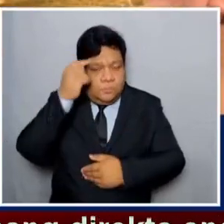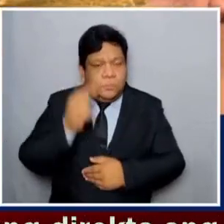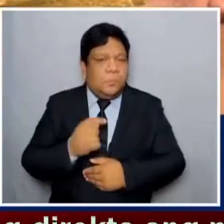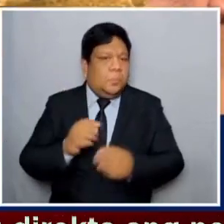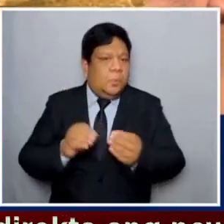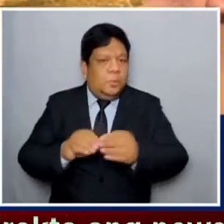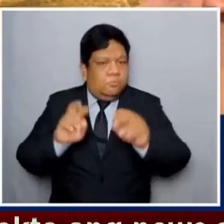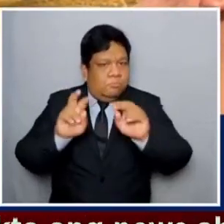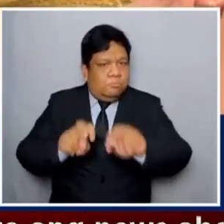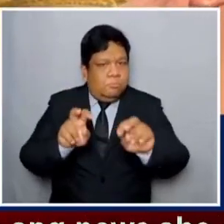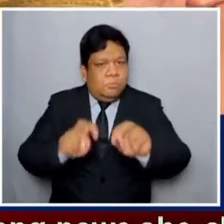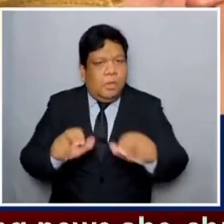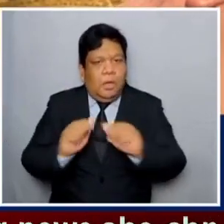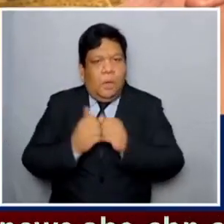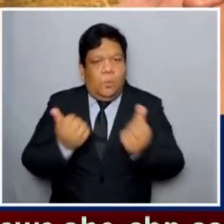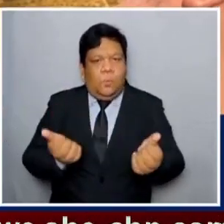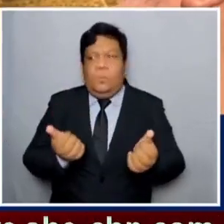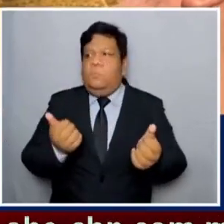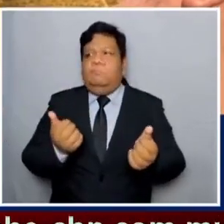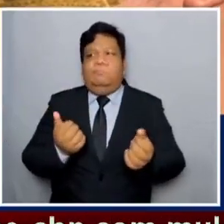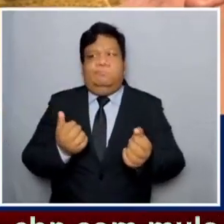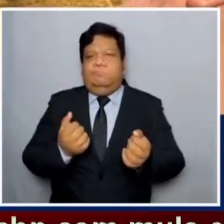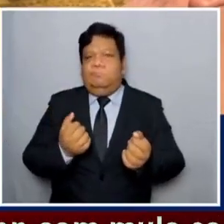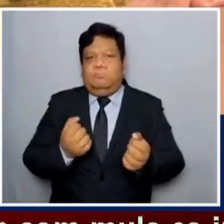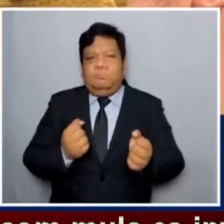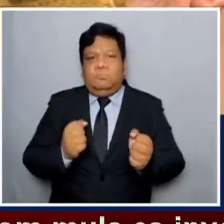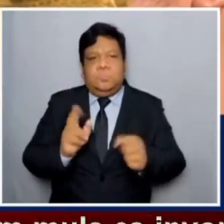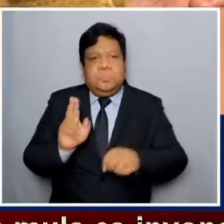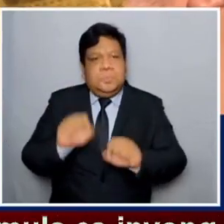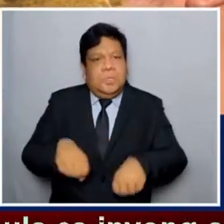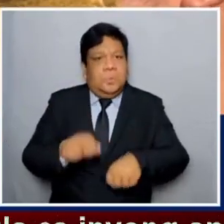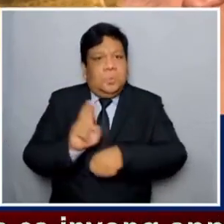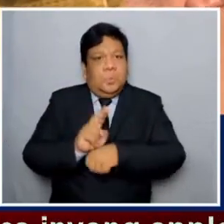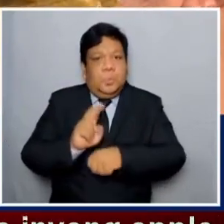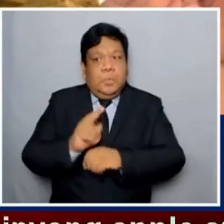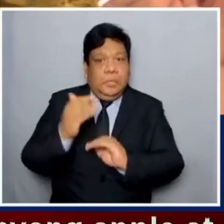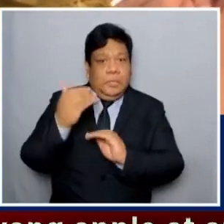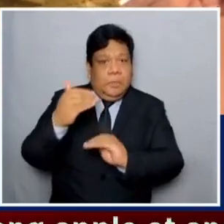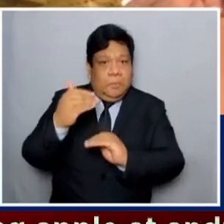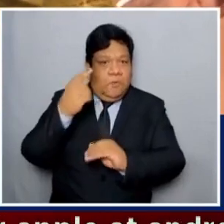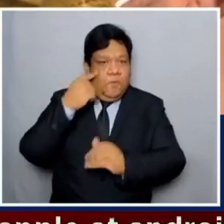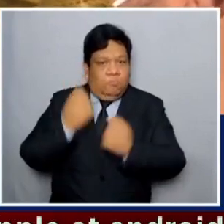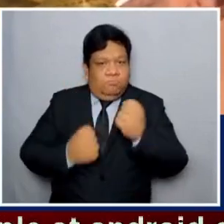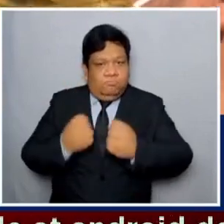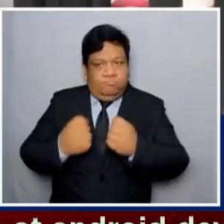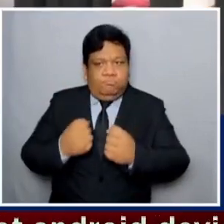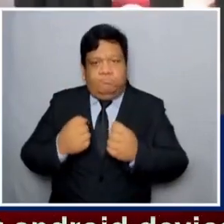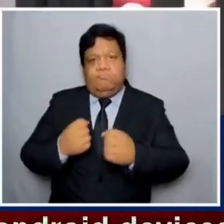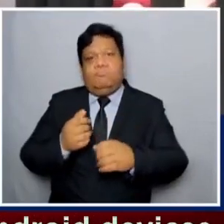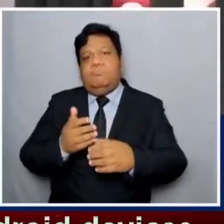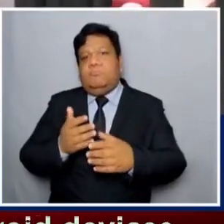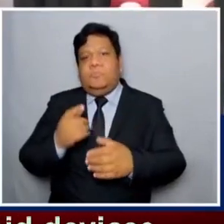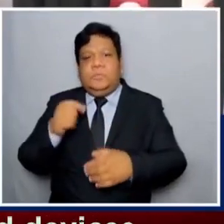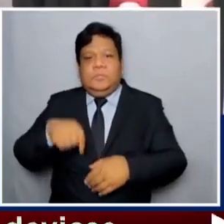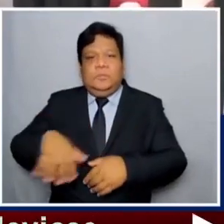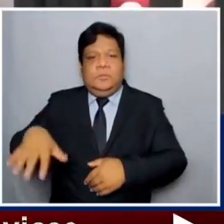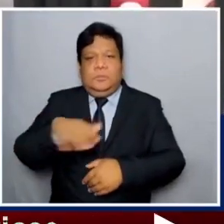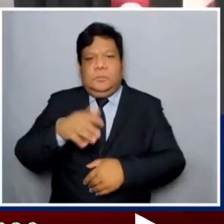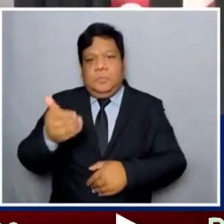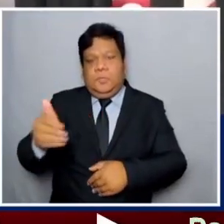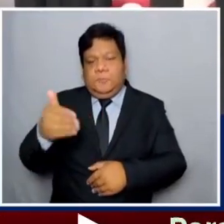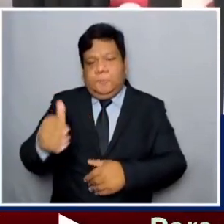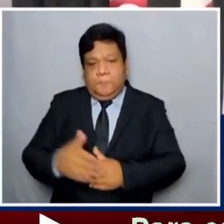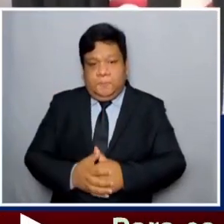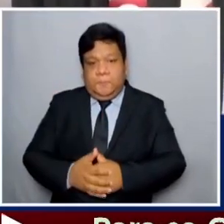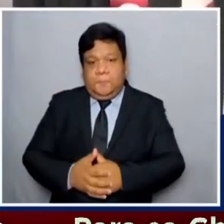Pinag-aaralan din natin ngayon yung pagpapatupad ng speed limit ordinance sa lungsod ng Pasig. Drivers need to understand